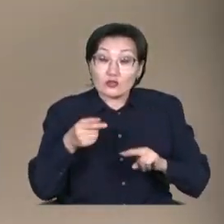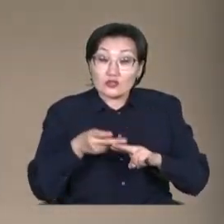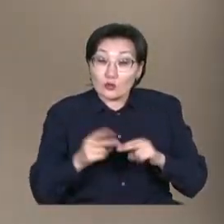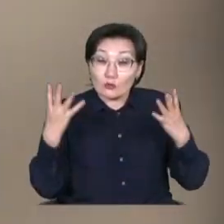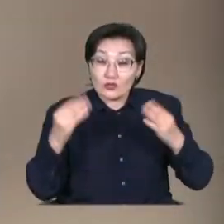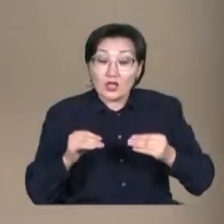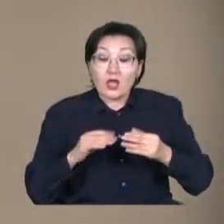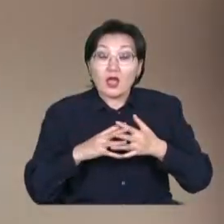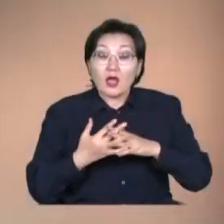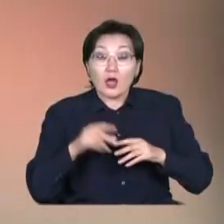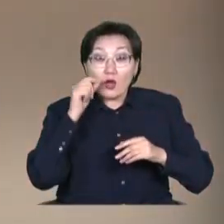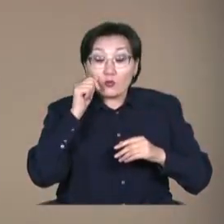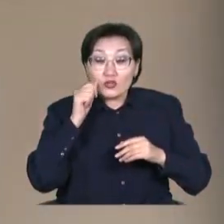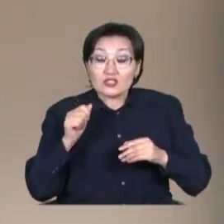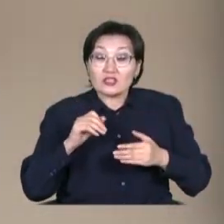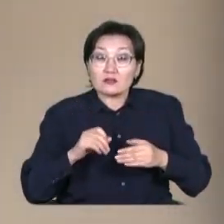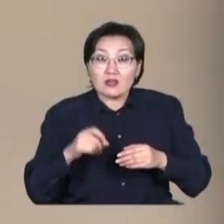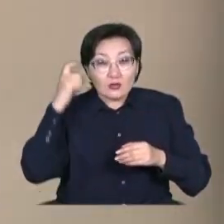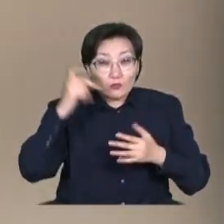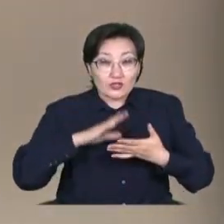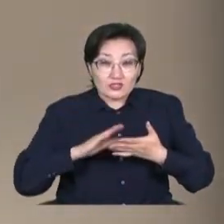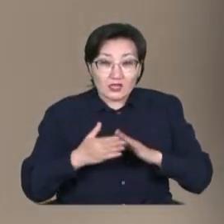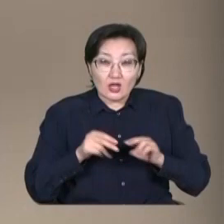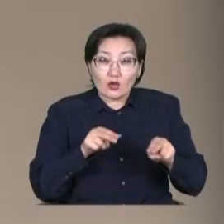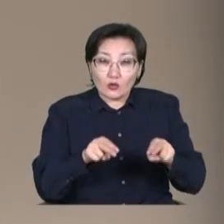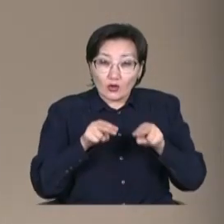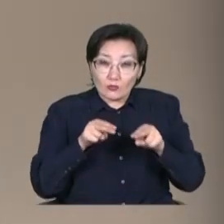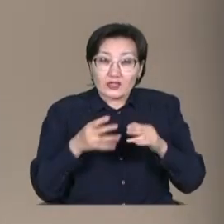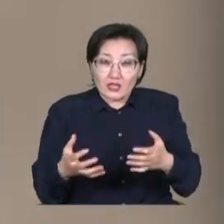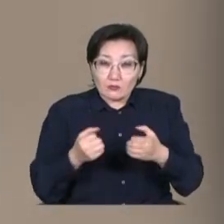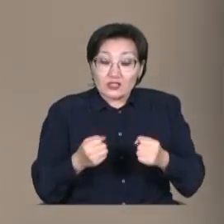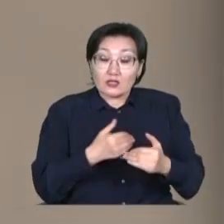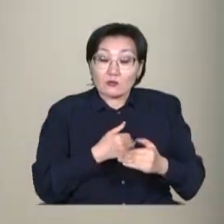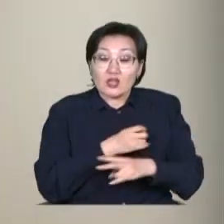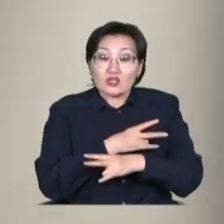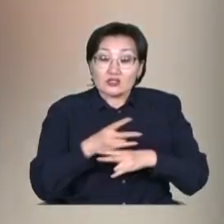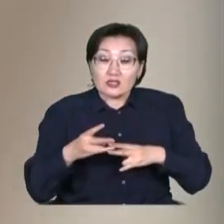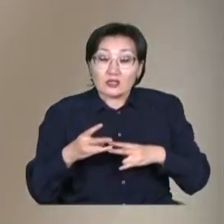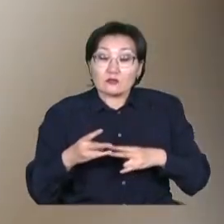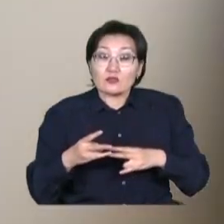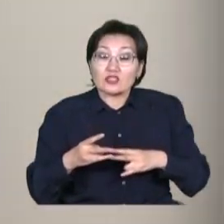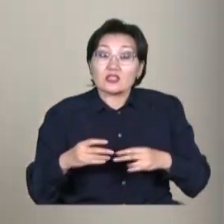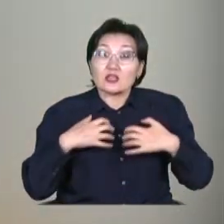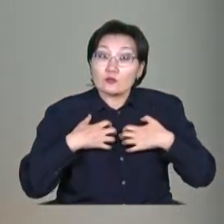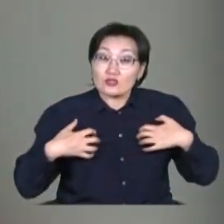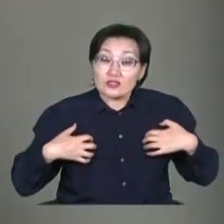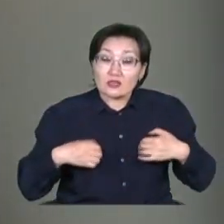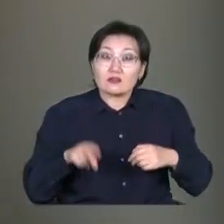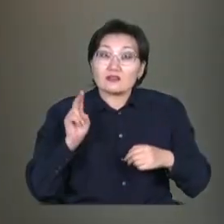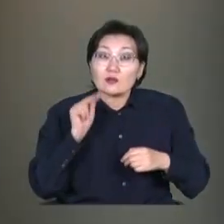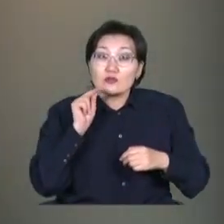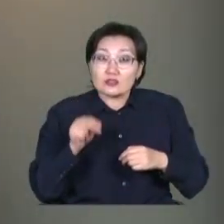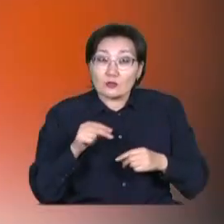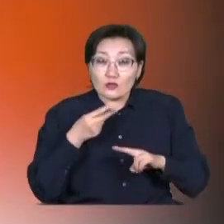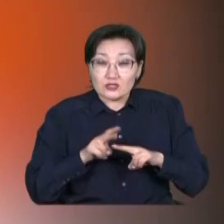ауыл жігіттерінің мас күйде тиісіп қолдағы қаруға жармасқанын айтады. Ал жазықсыз қырылып қан жоса боп жатқан киіктің обалы кімге? Оны